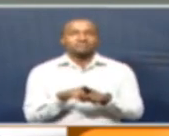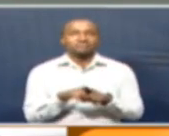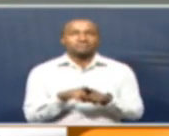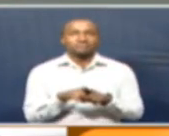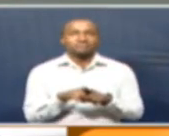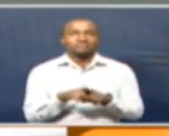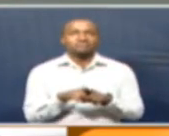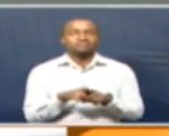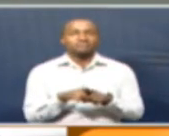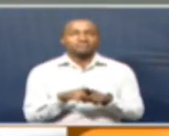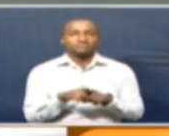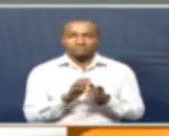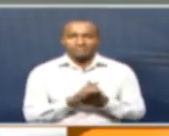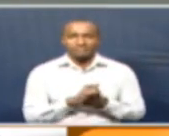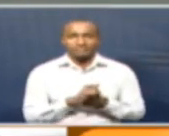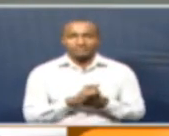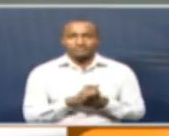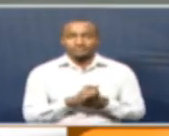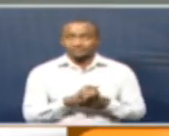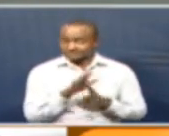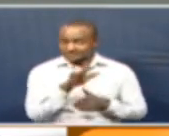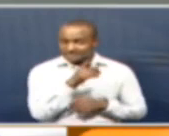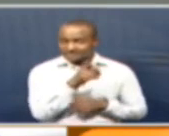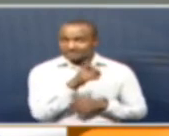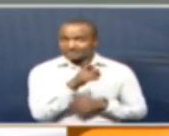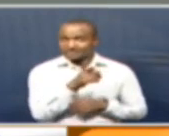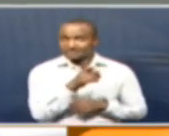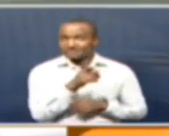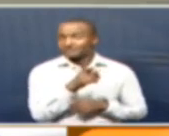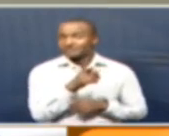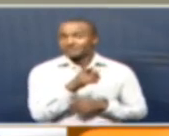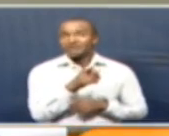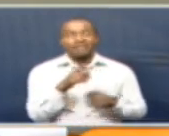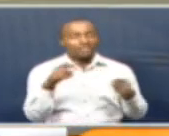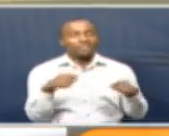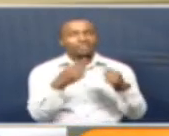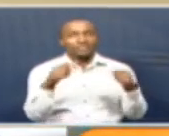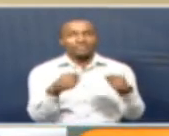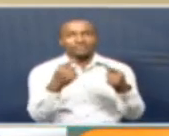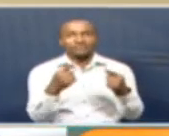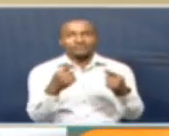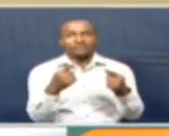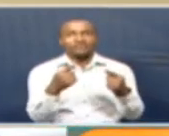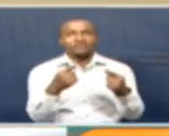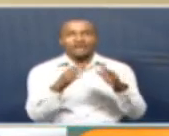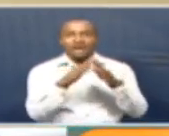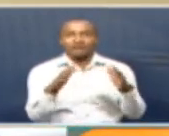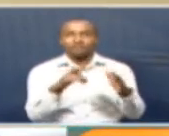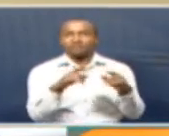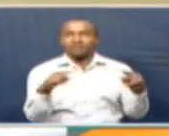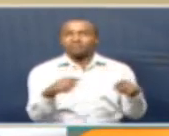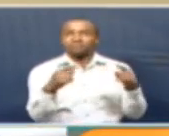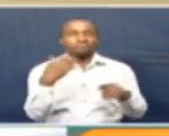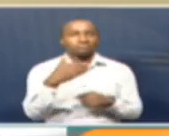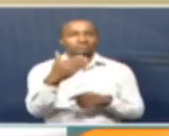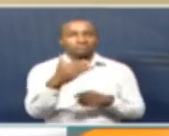kana maana unataka watu wangu, unaona? Alafu inakuwa sasa ni kama yani mnagombana. Wale wageni wakija kwa ile nyumba inakuwa nini? Mnagombana kwa